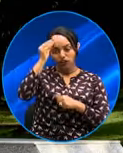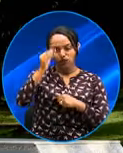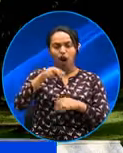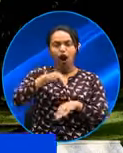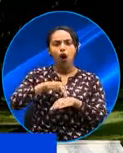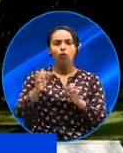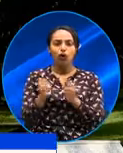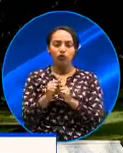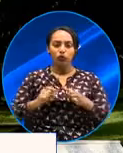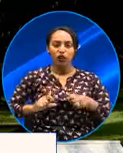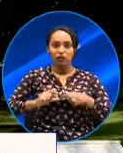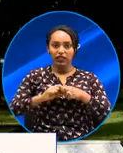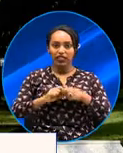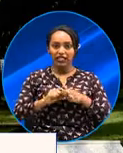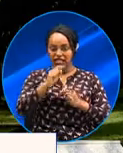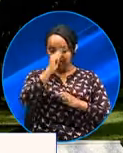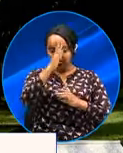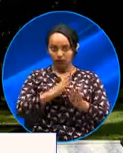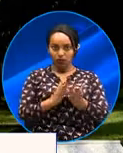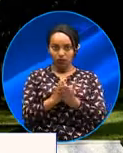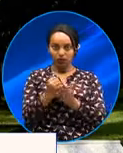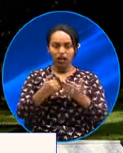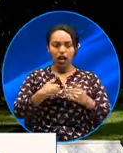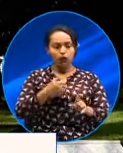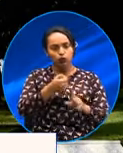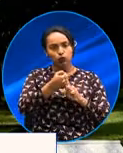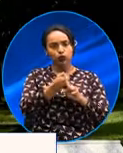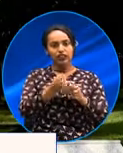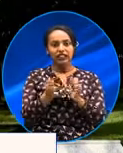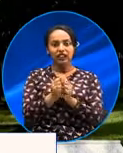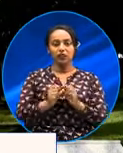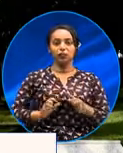ከአቋሙ ጋር በተያያዘ ከሰብአዊ መብት ካለው ሙግት